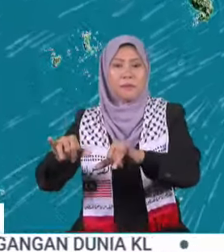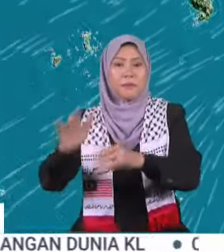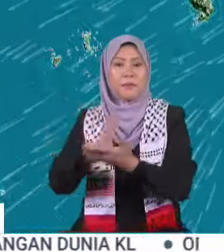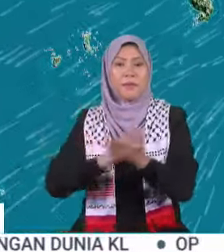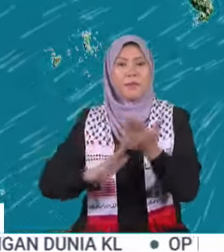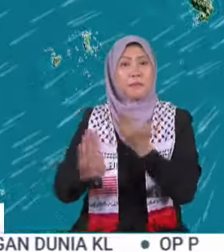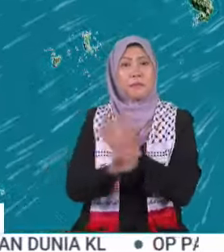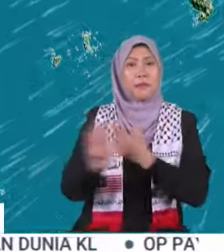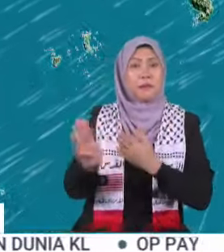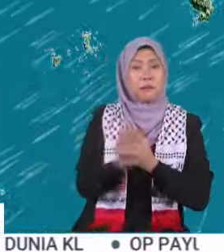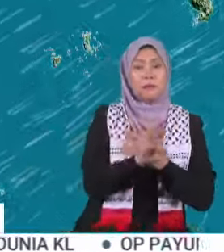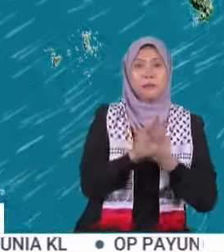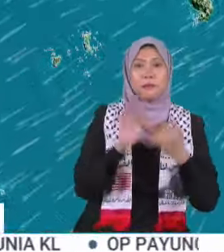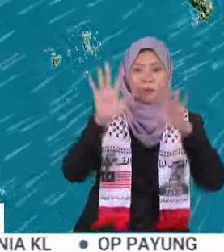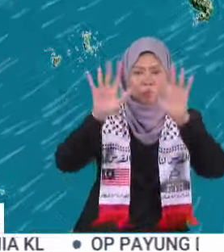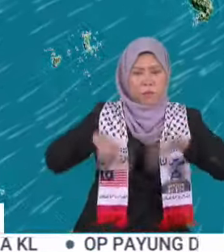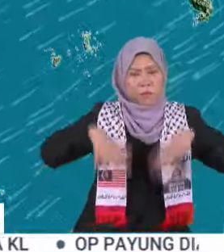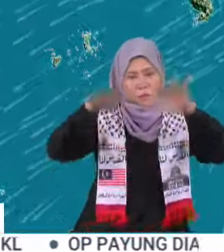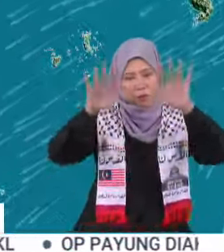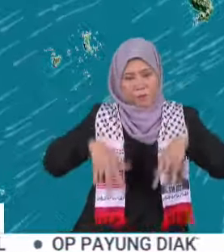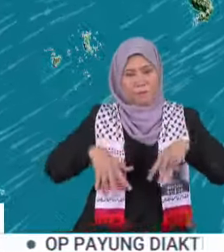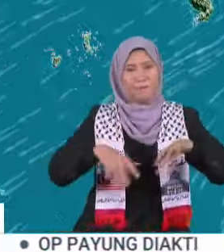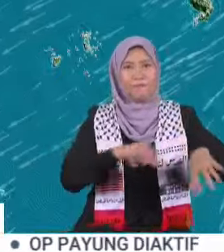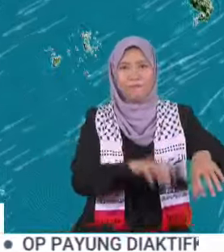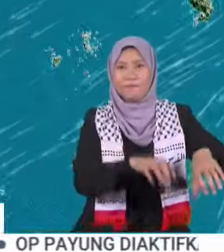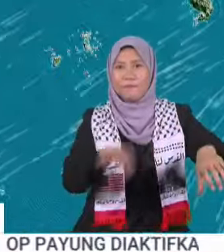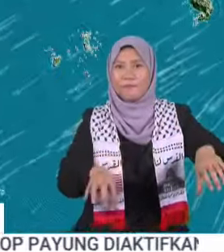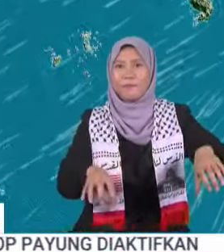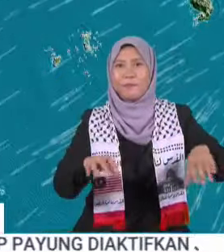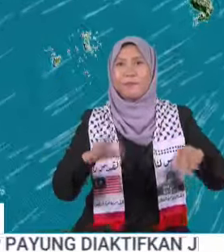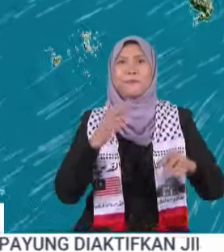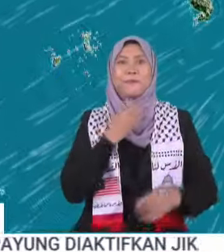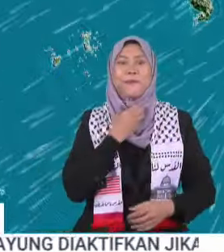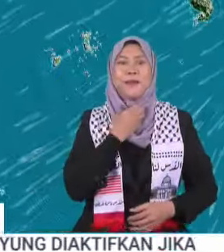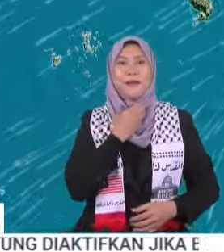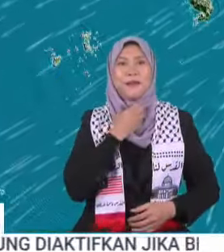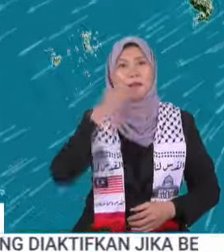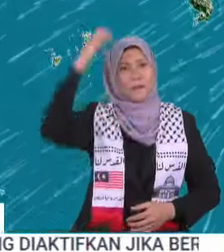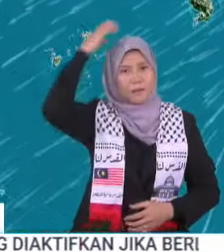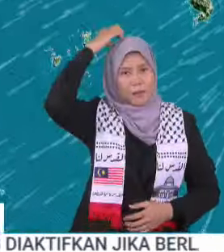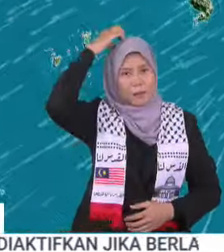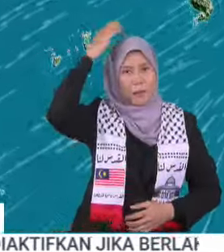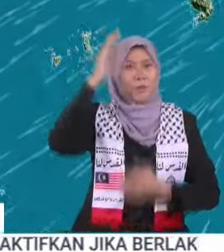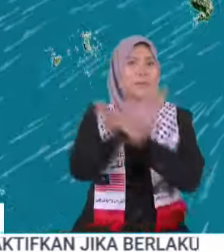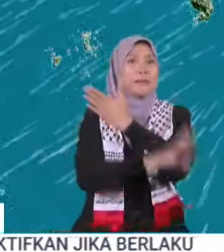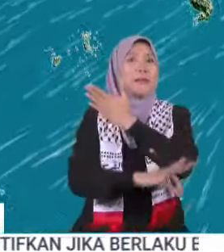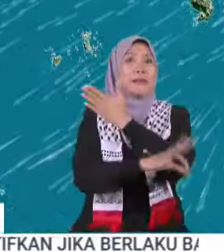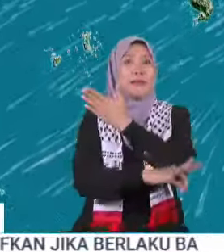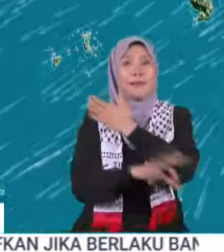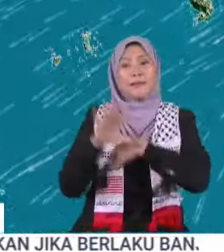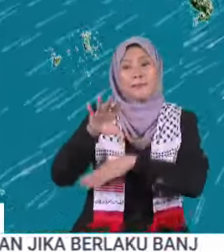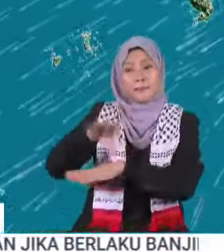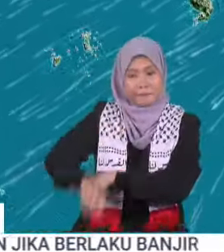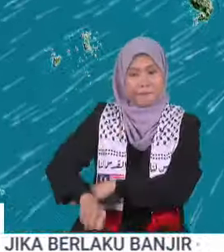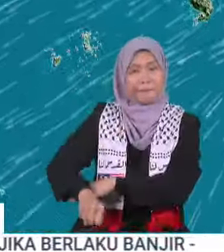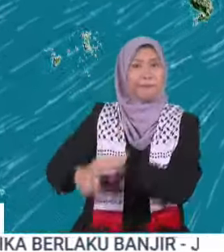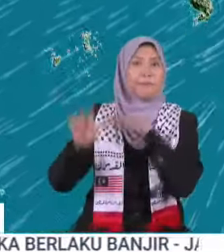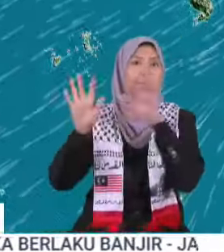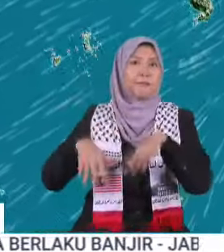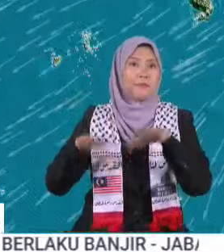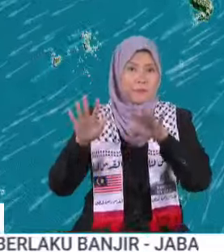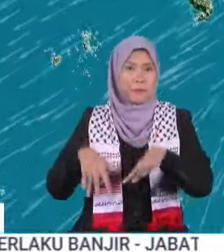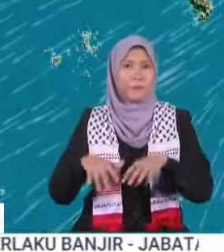barat menyebabkan keadaan cuaca lembab di satu dua kawasan di sekitar Negeri perak Negeri Selangor dan Negeri Sembilan pada malam nanti